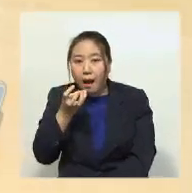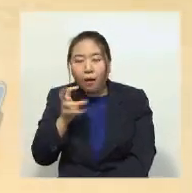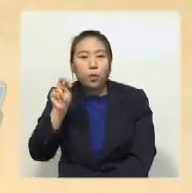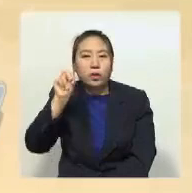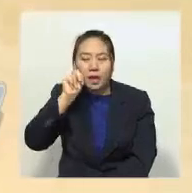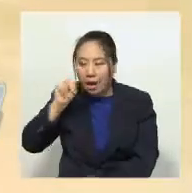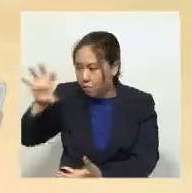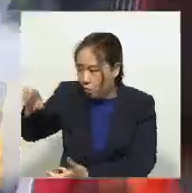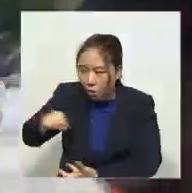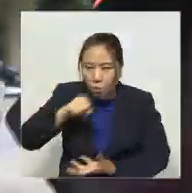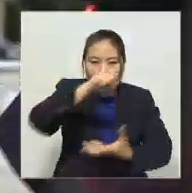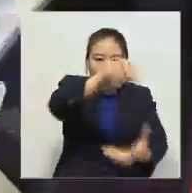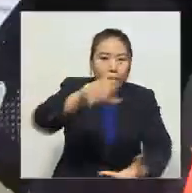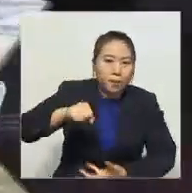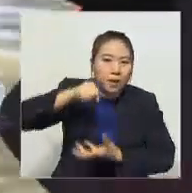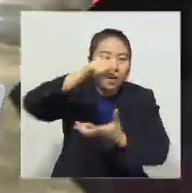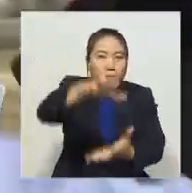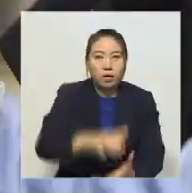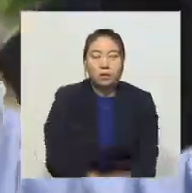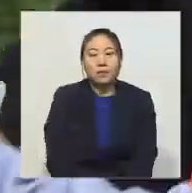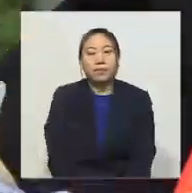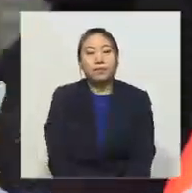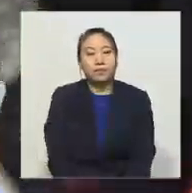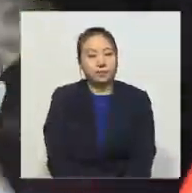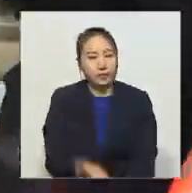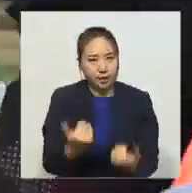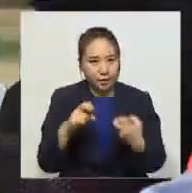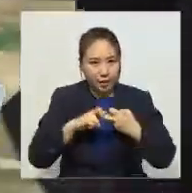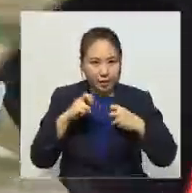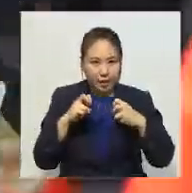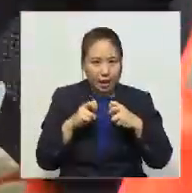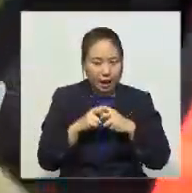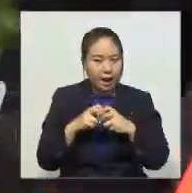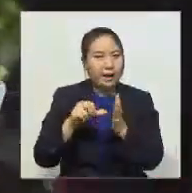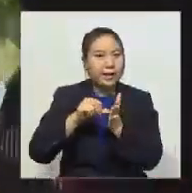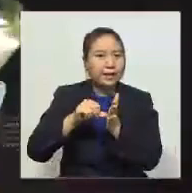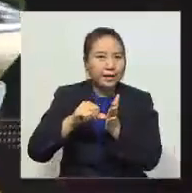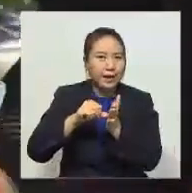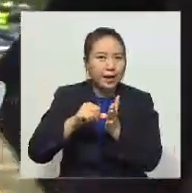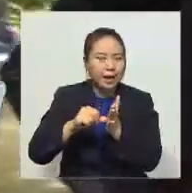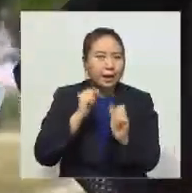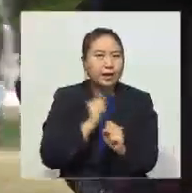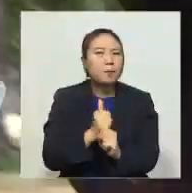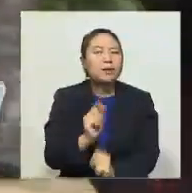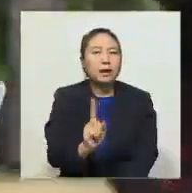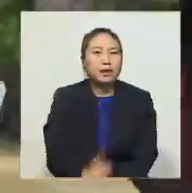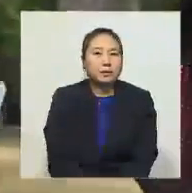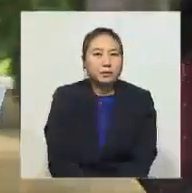ใน ถ้าถามคนในพื้นที่เองแนวทางการแก้ปัญหาที่พี่มองว่าน่าจะแก้ปัญหาได้ควรทำแบบไหน